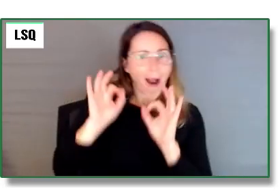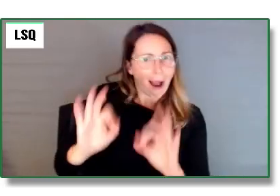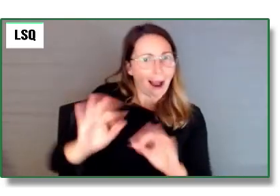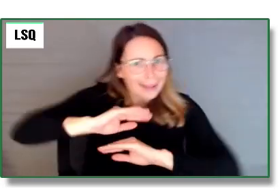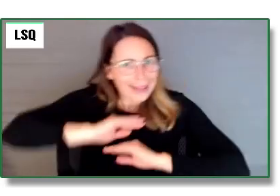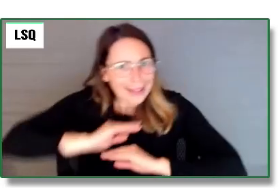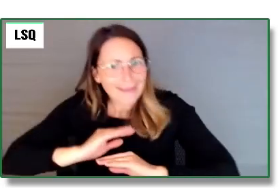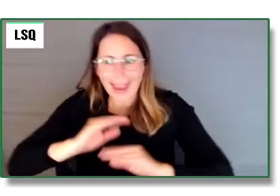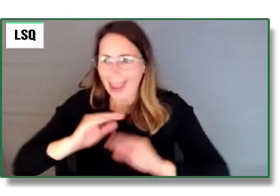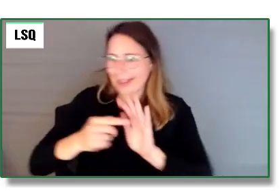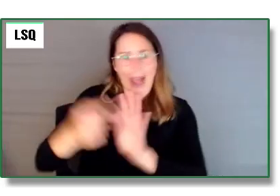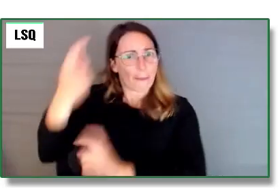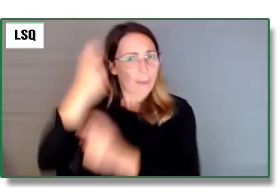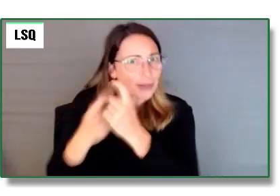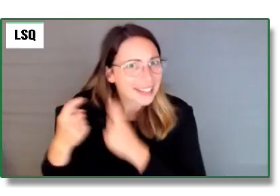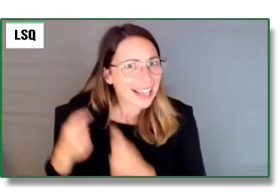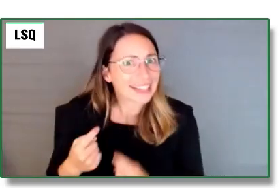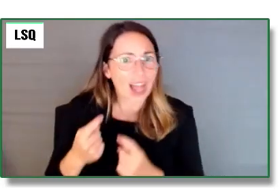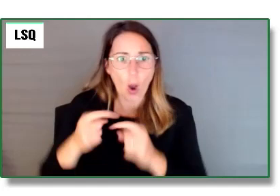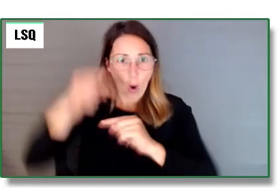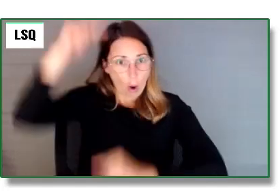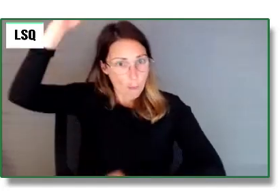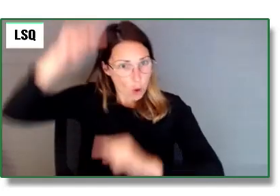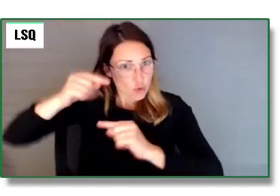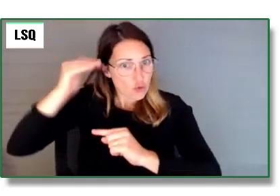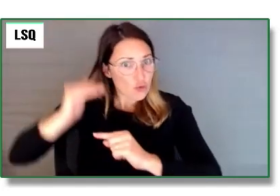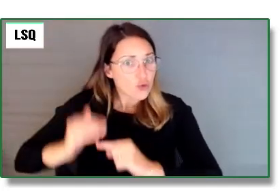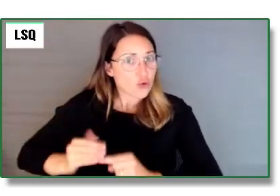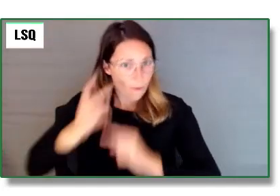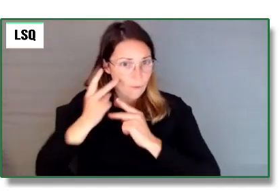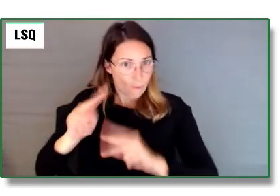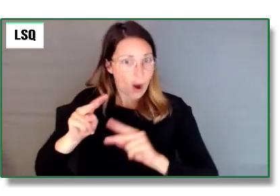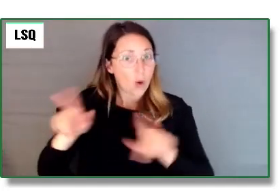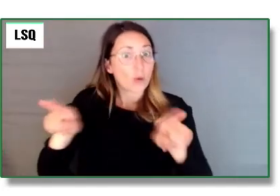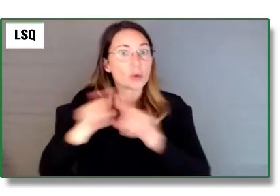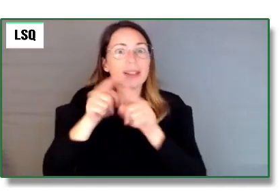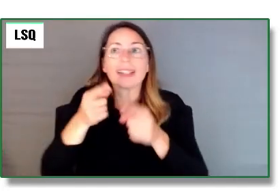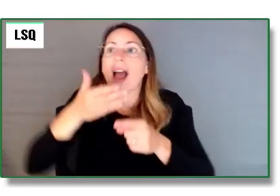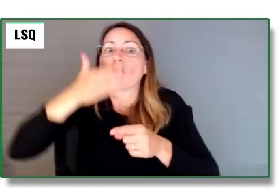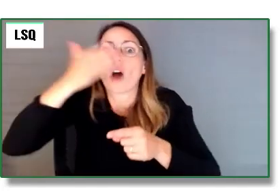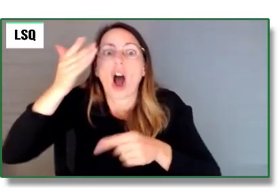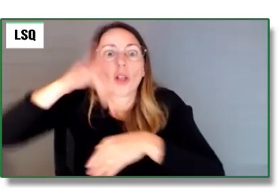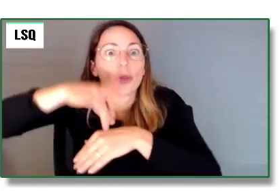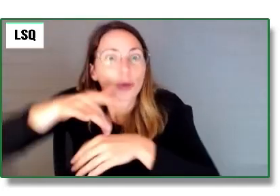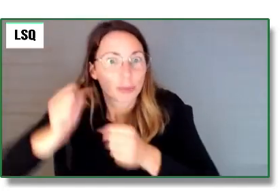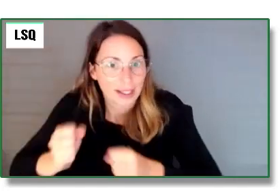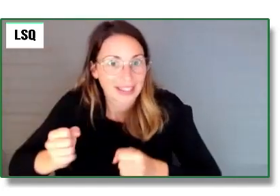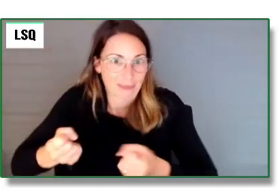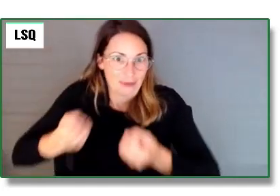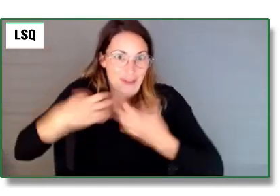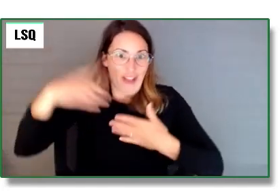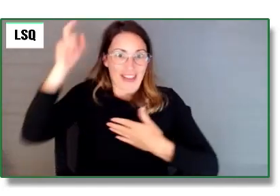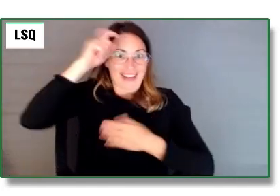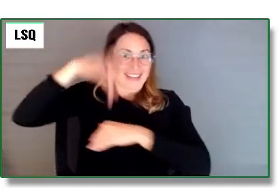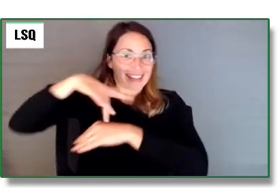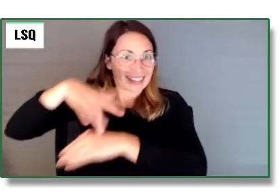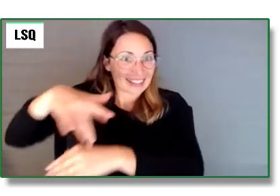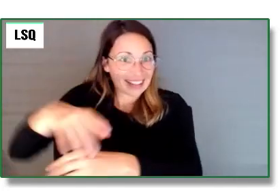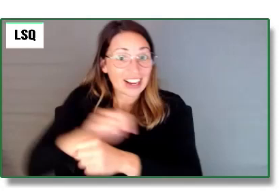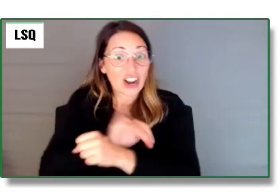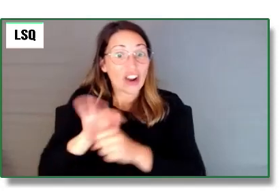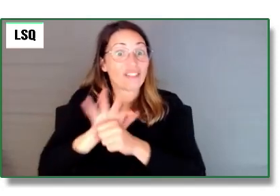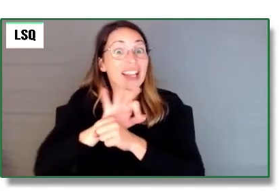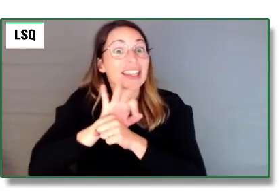décente, mais je peux également recevoir des informations par l'odorat et le toucher. Avant la pandémie, ils offraient un ensemble de moyens par lesquels à peu près tout le monde pouvait